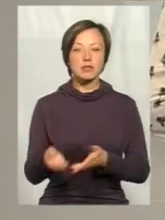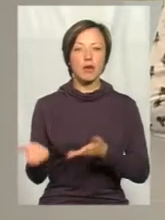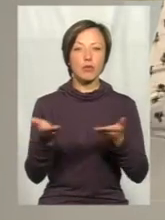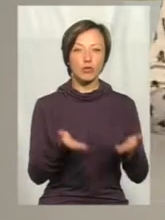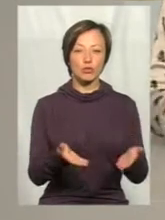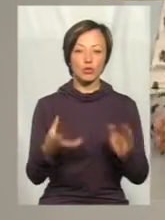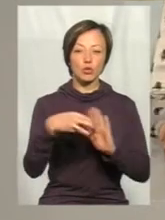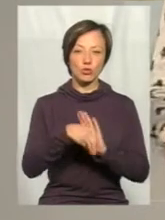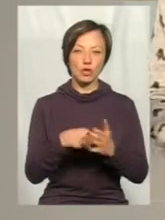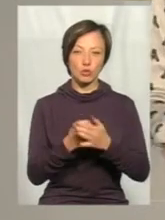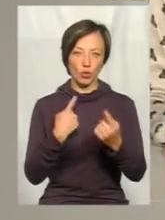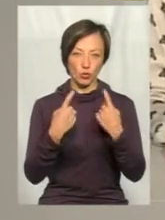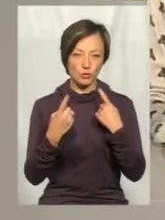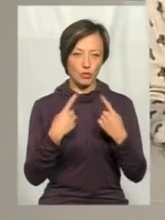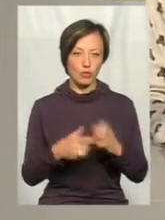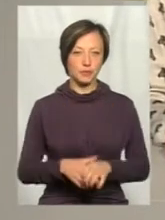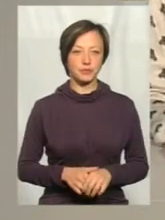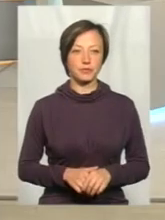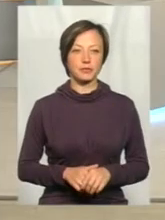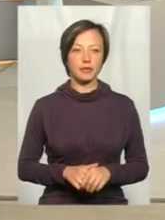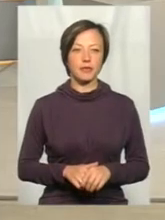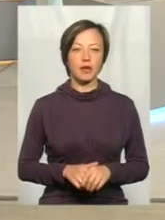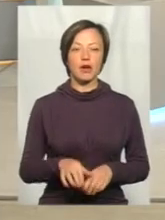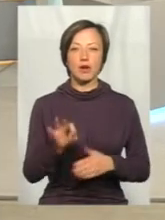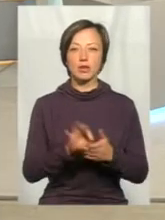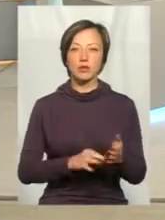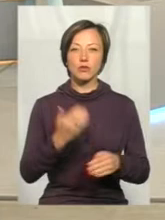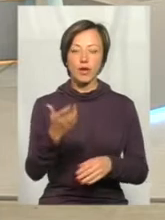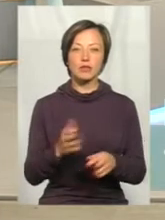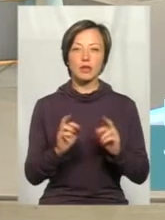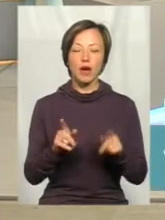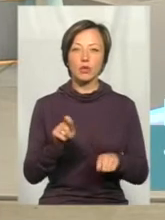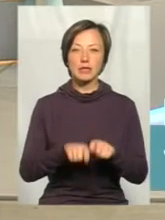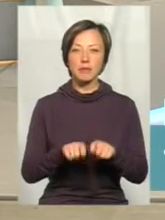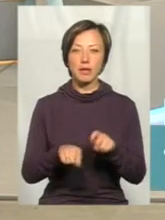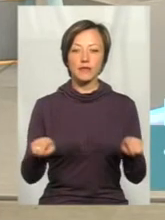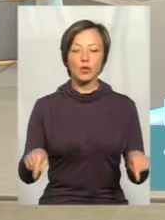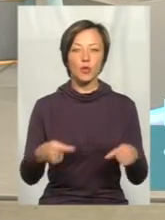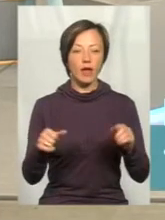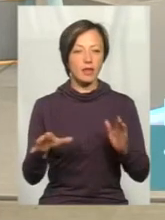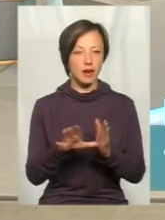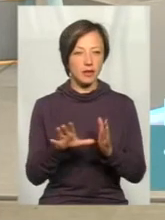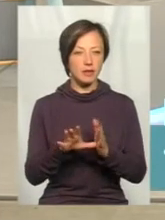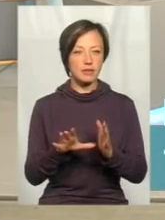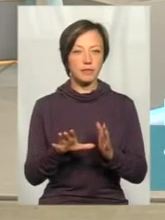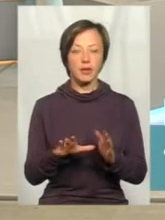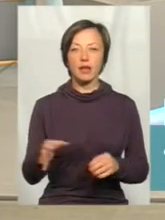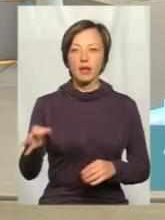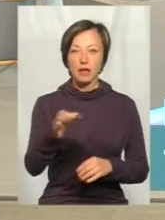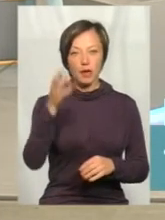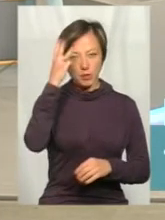запрошуємо долучатися до розмови. Панове, одразу до вас, як до експертів у відновлюваній енергетиці. От на